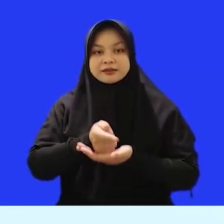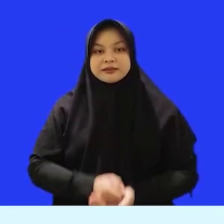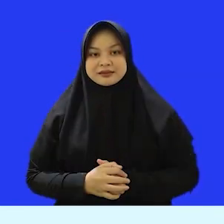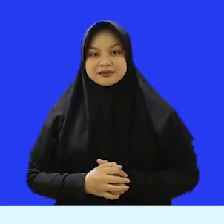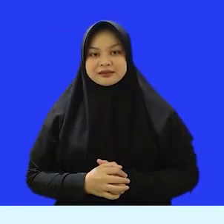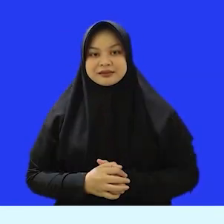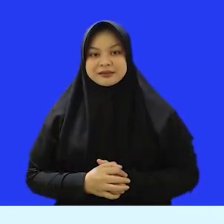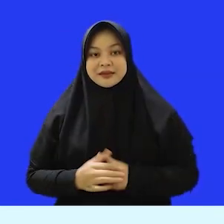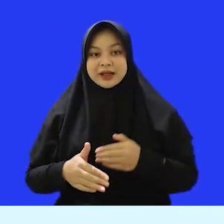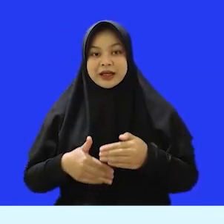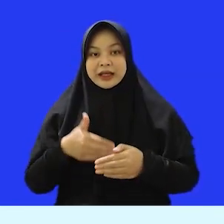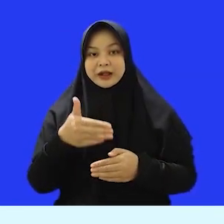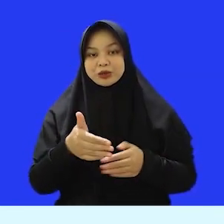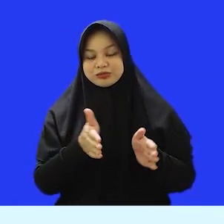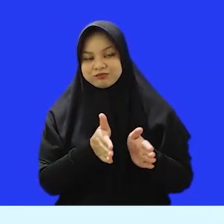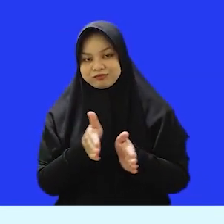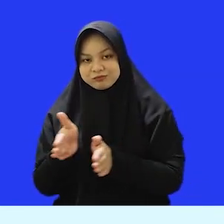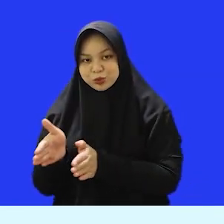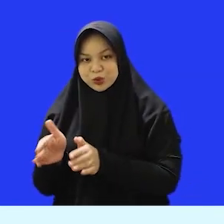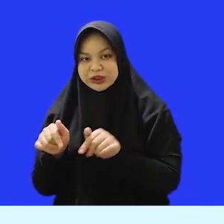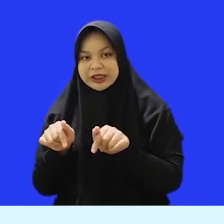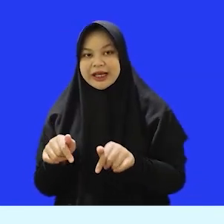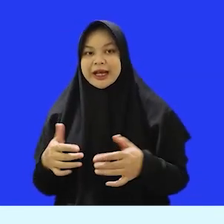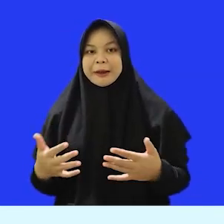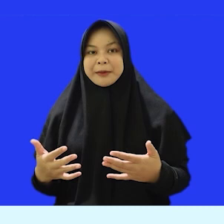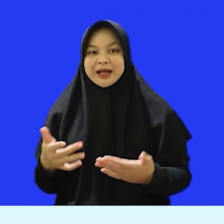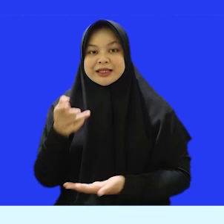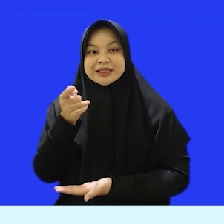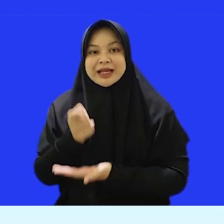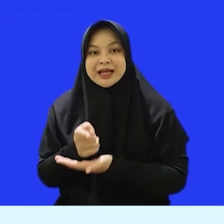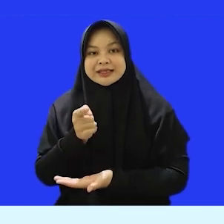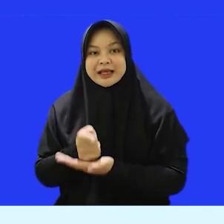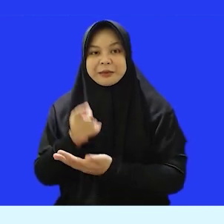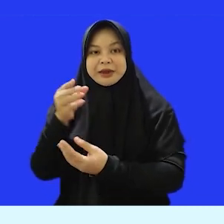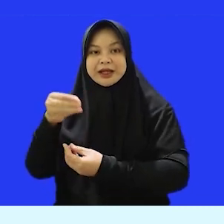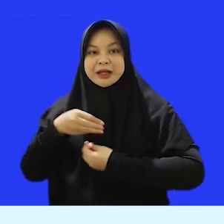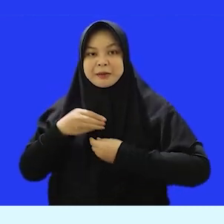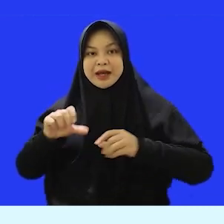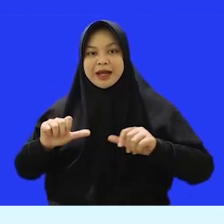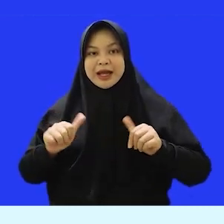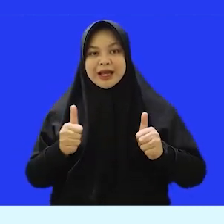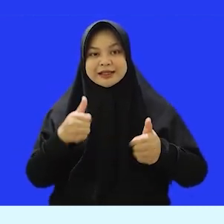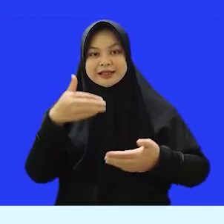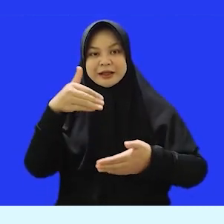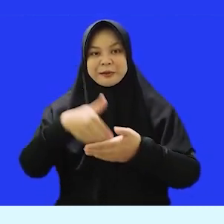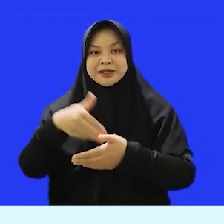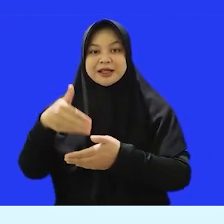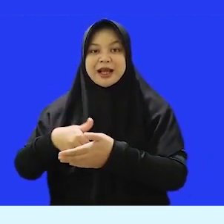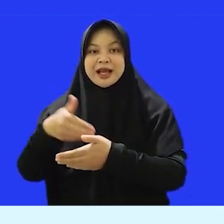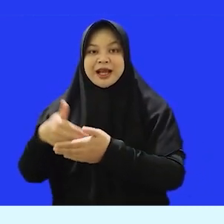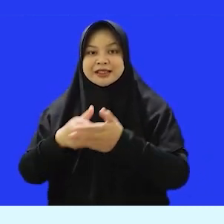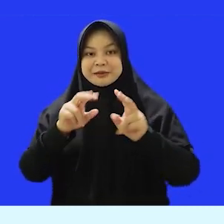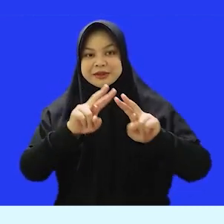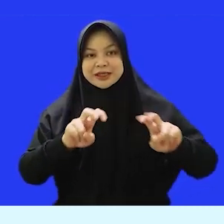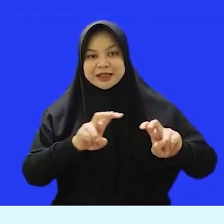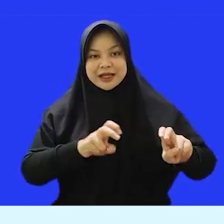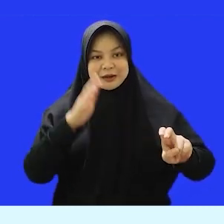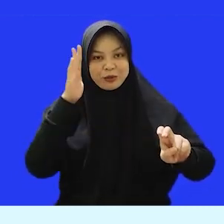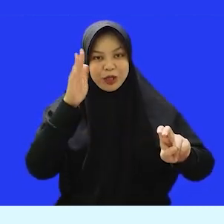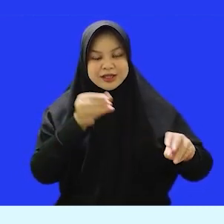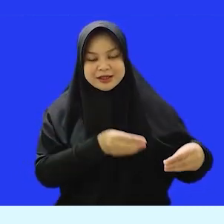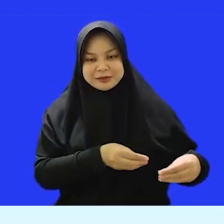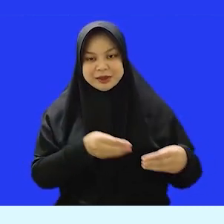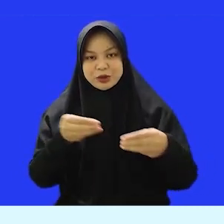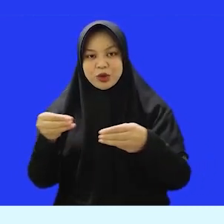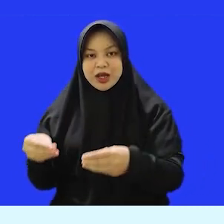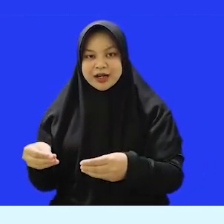Kejaksaan. Lalu kemudian di sini, kejaksaan menerima hasil berkas penyidikan dari kepolisian.